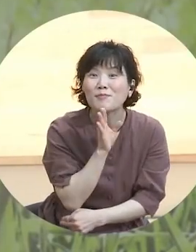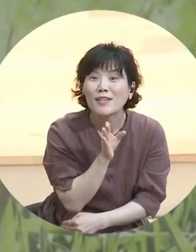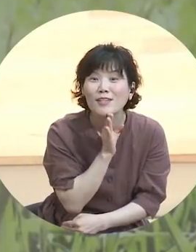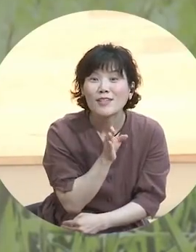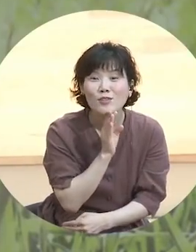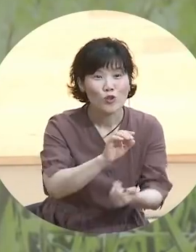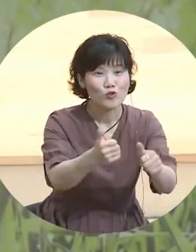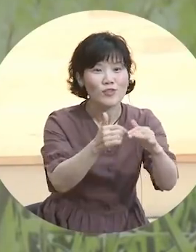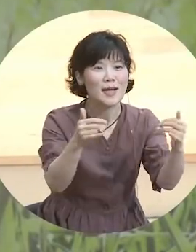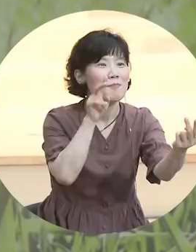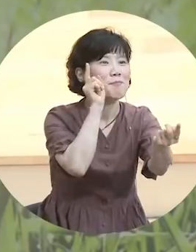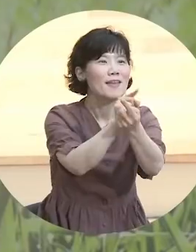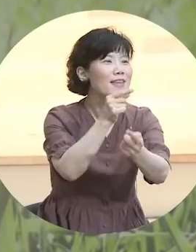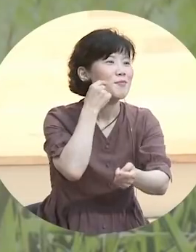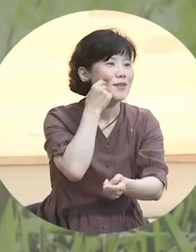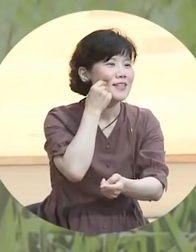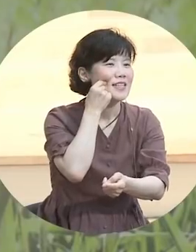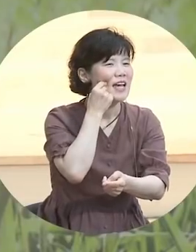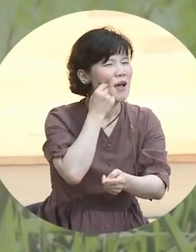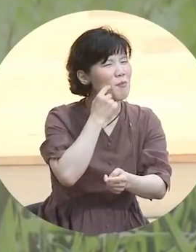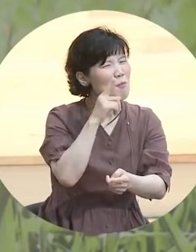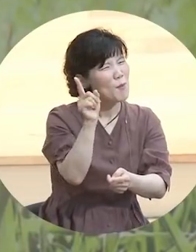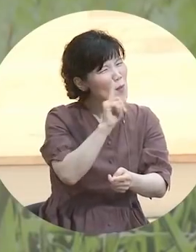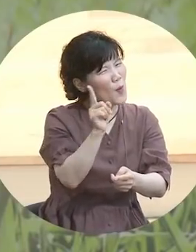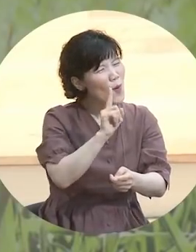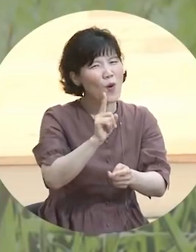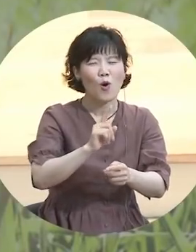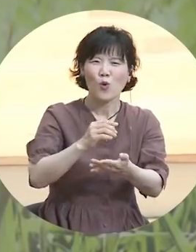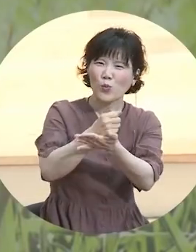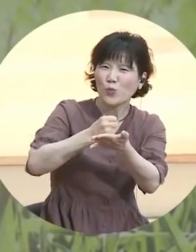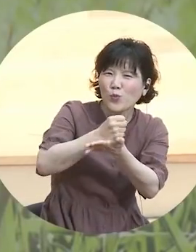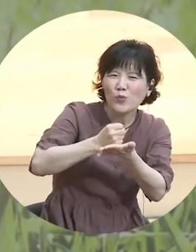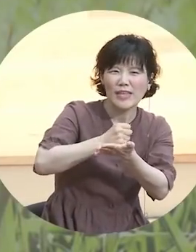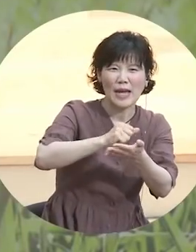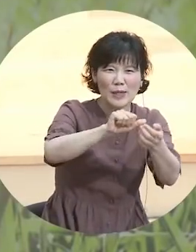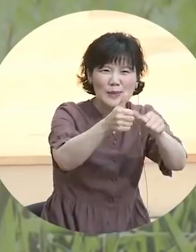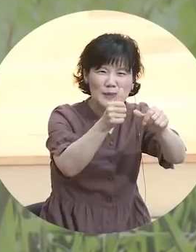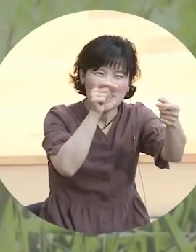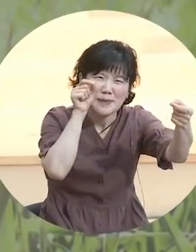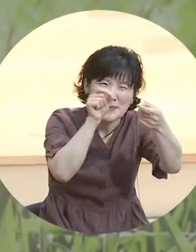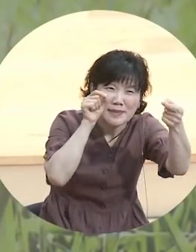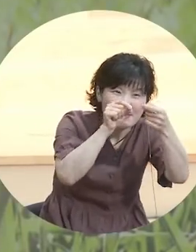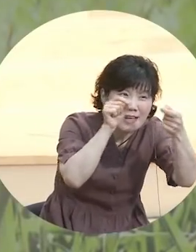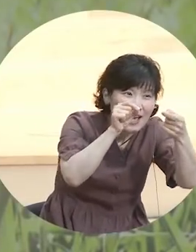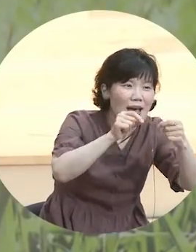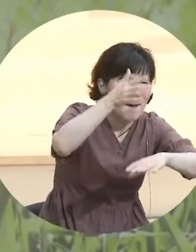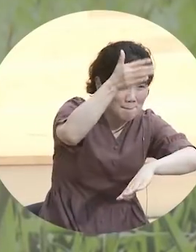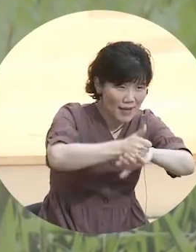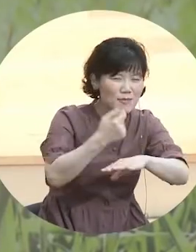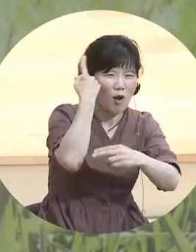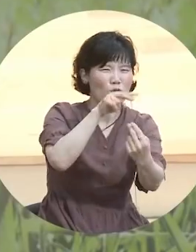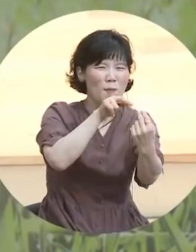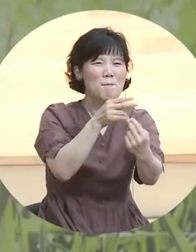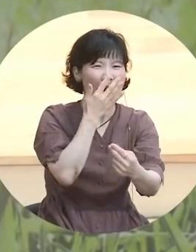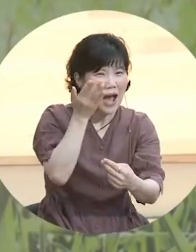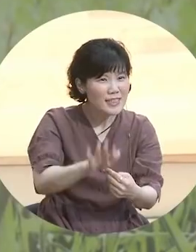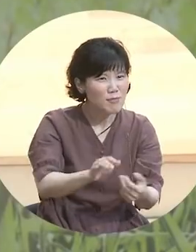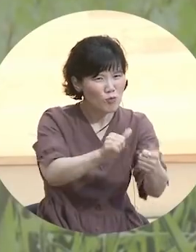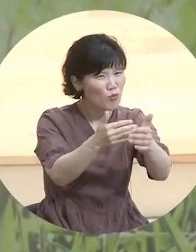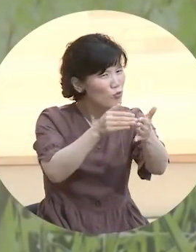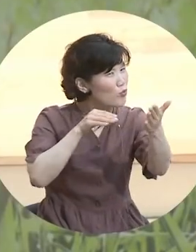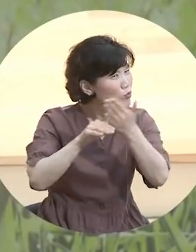봐요. 혹 가다가 임종 시간 그 타이밍이 맞아서 임종 예배를 드릴 때 고인의 얼굴을 보지, 그